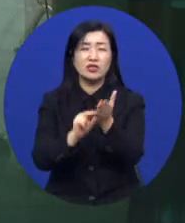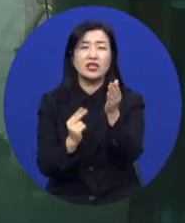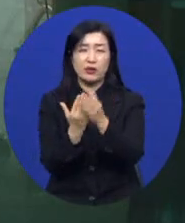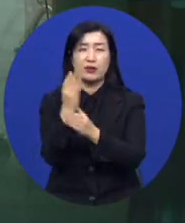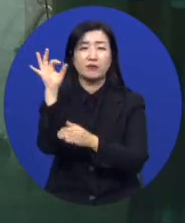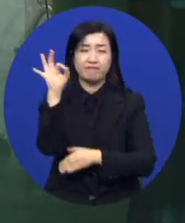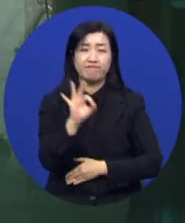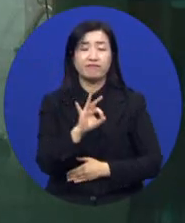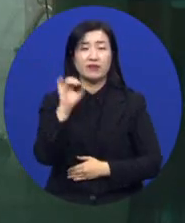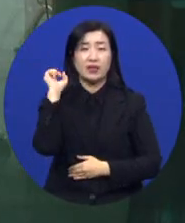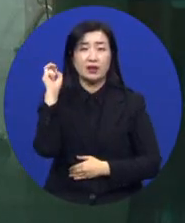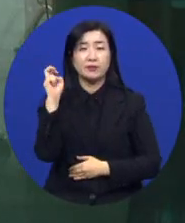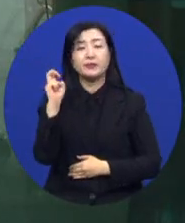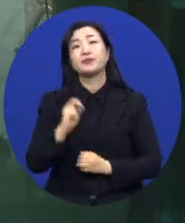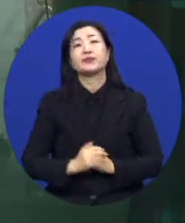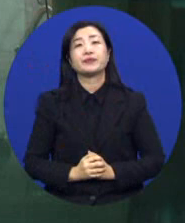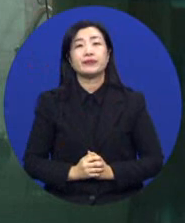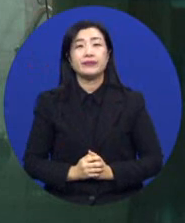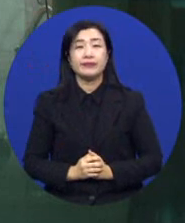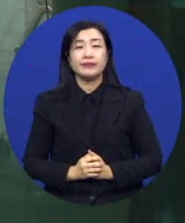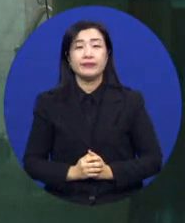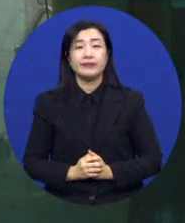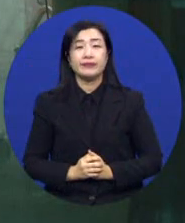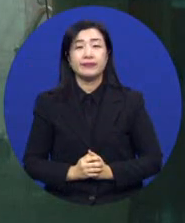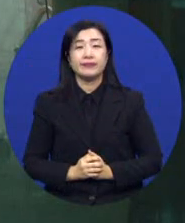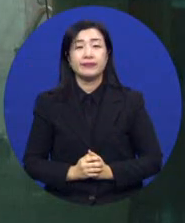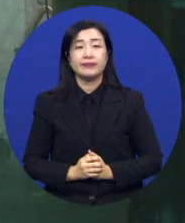mbc 뉴스 박혜진 입니다